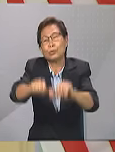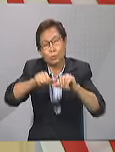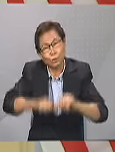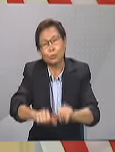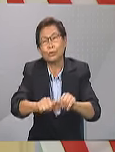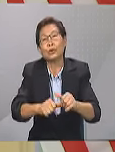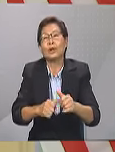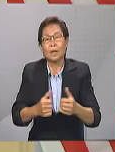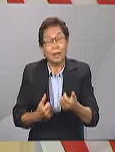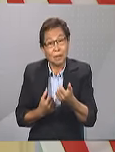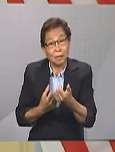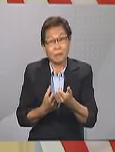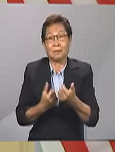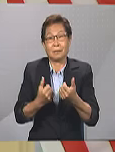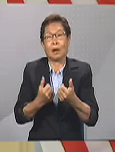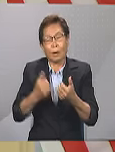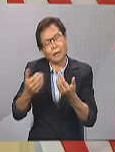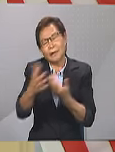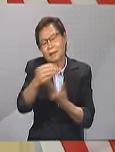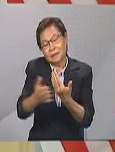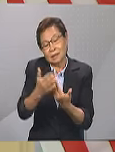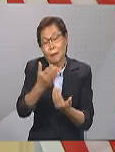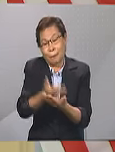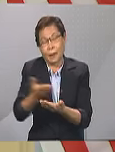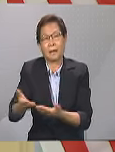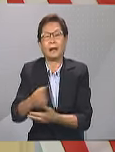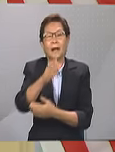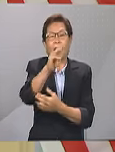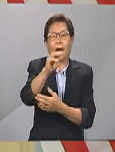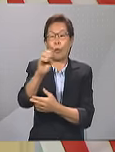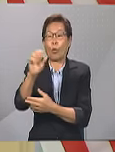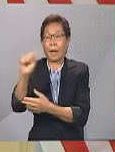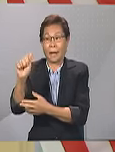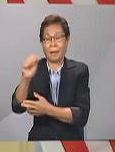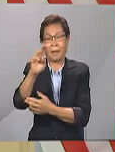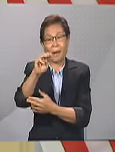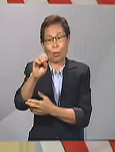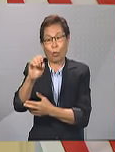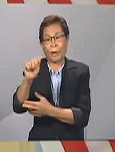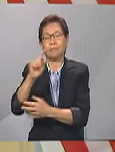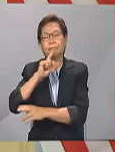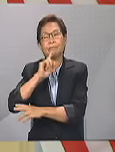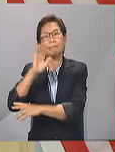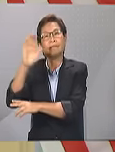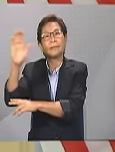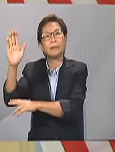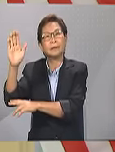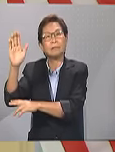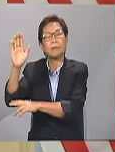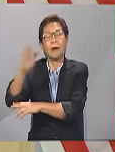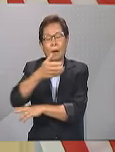di Kementerian Pertanian dan industri makanan MUI juga memberikan jaminan